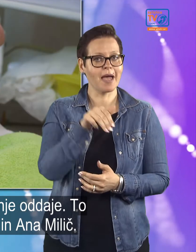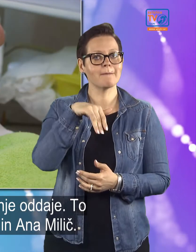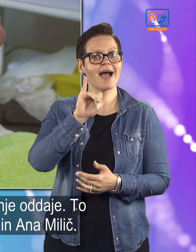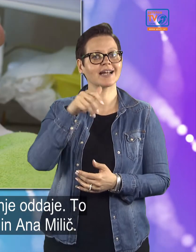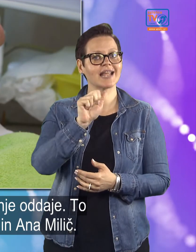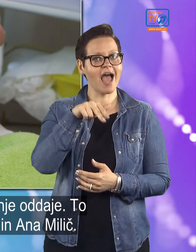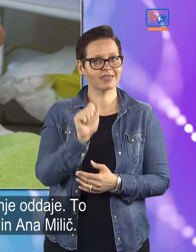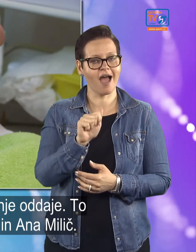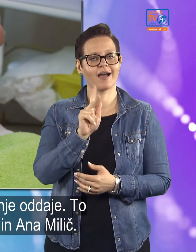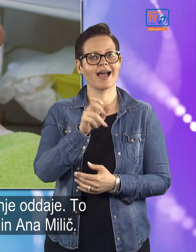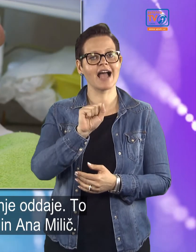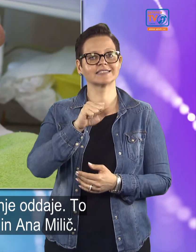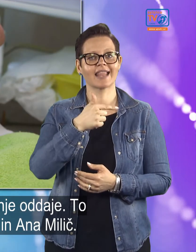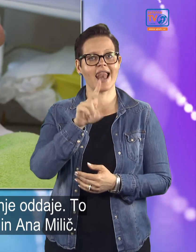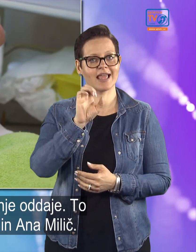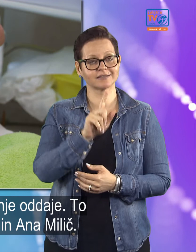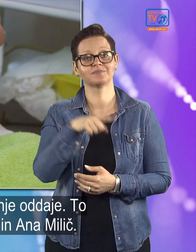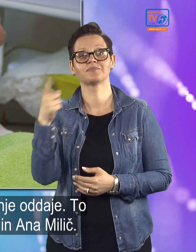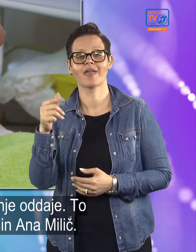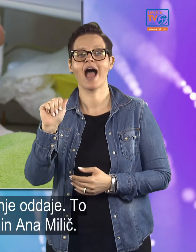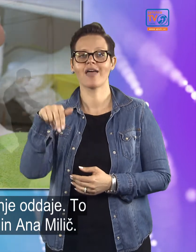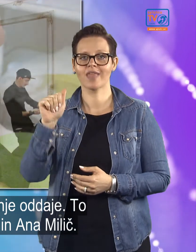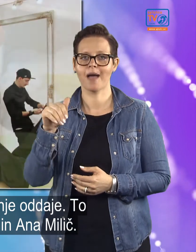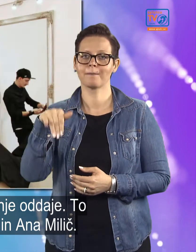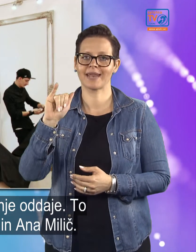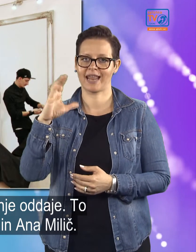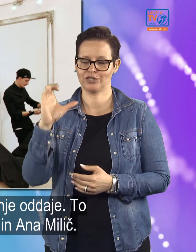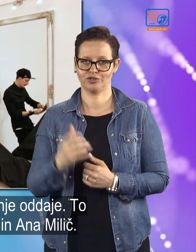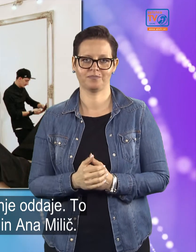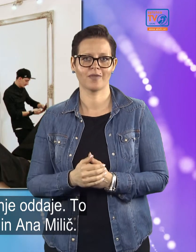sta Marjana Kastelec in Ana Milič.